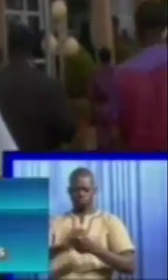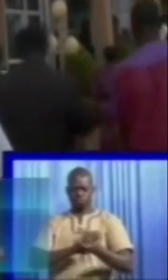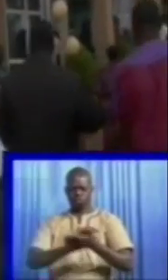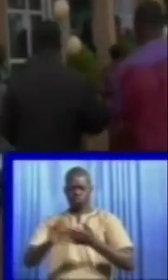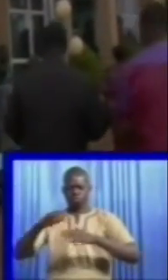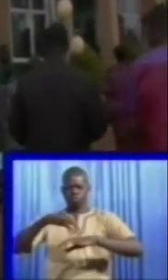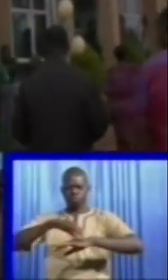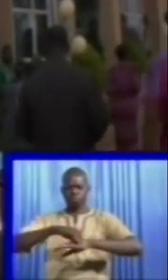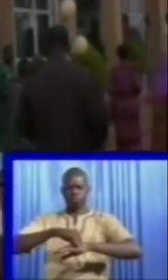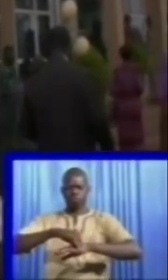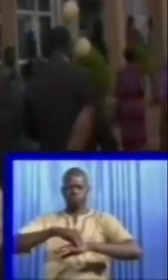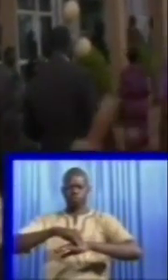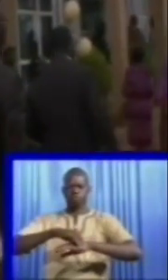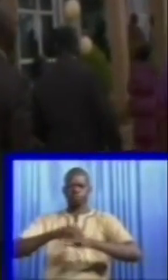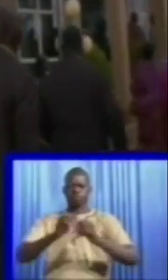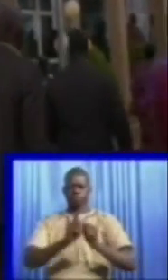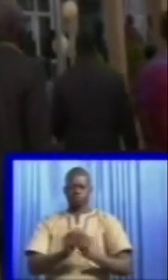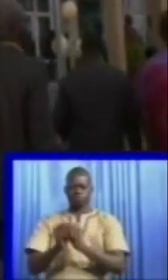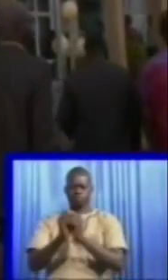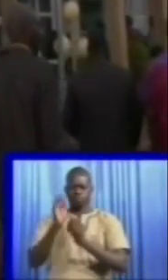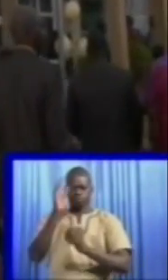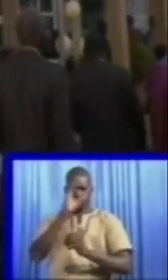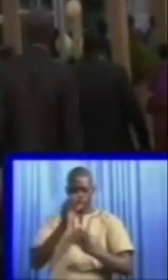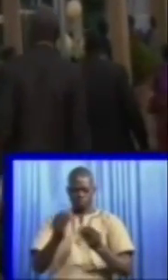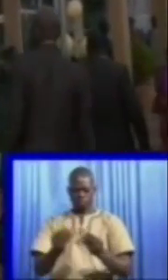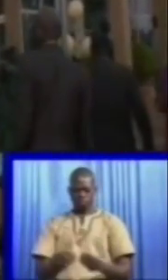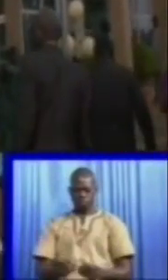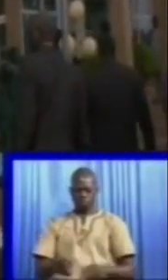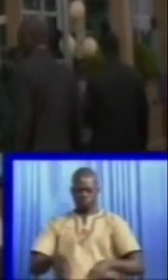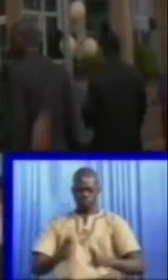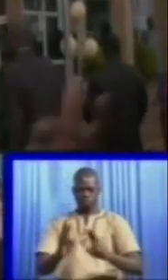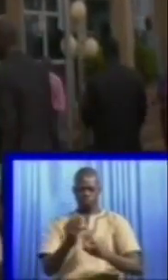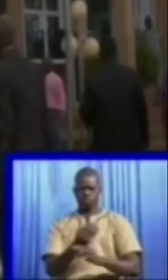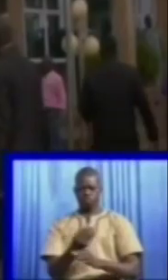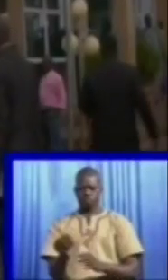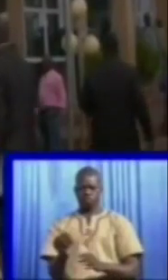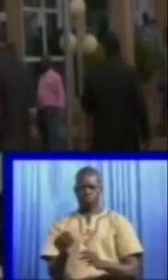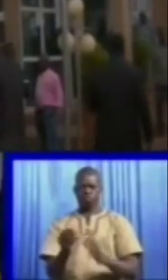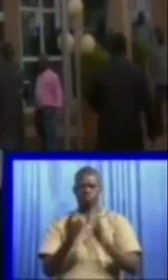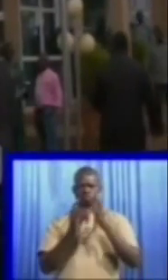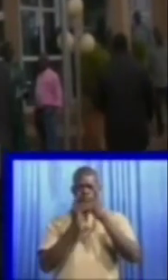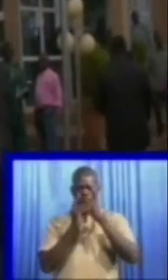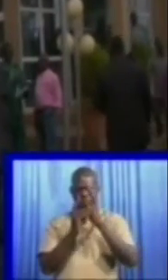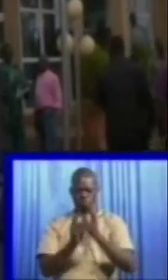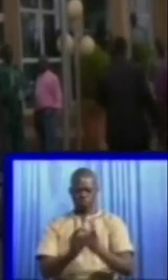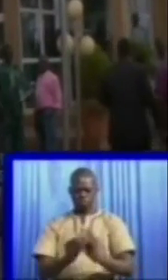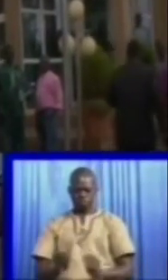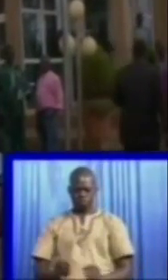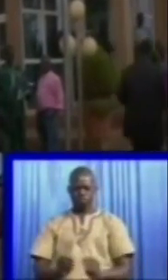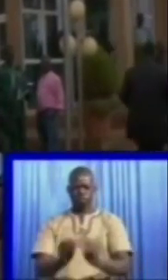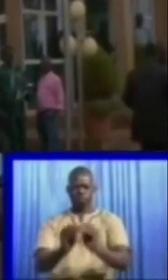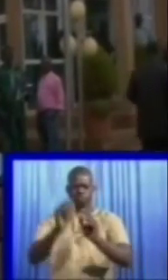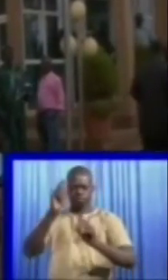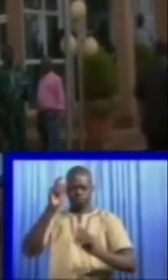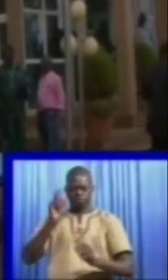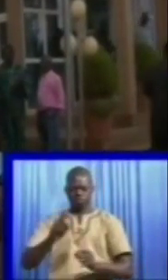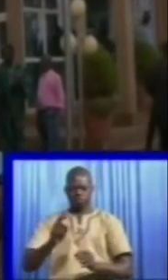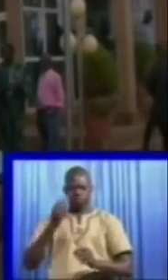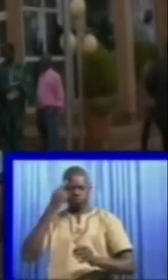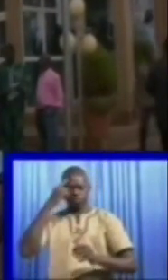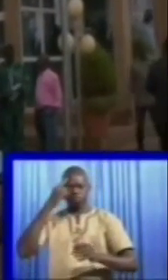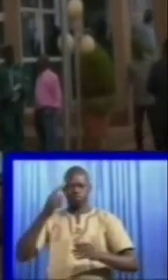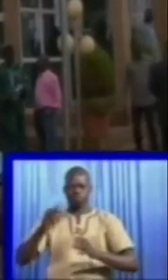terres. Ensemble, chercher les solutions, les voies et moyens et définir donc les orientations nécessaires pour